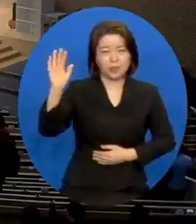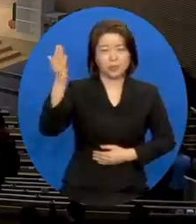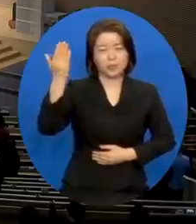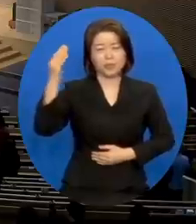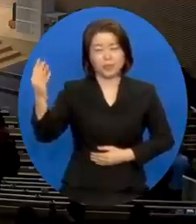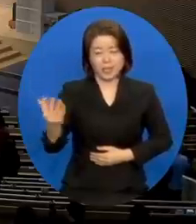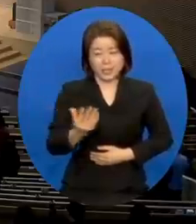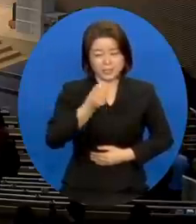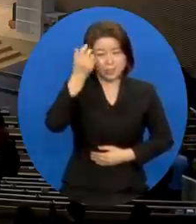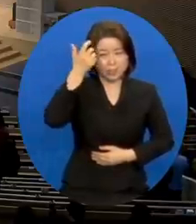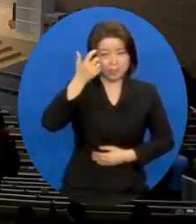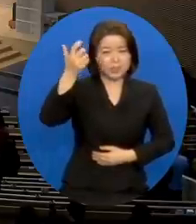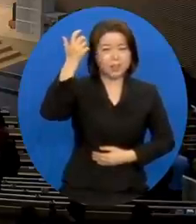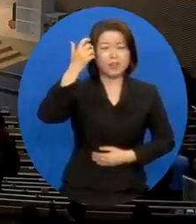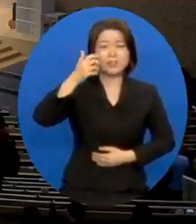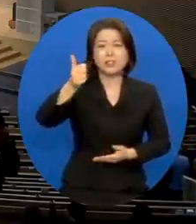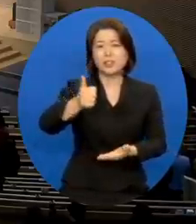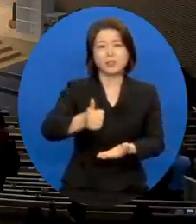were